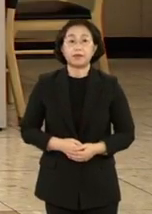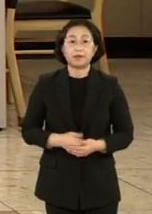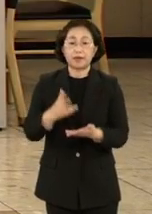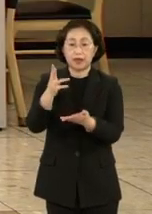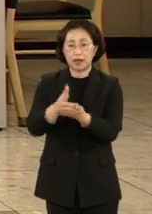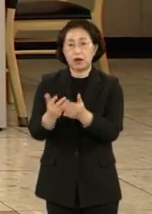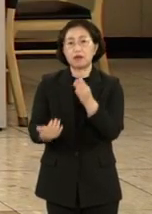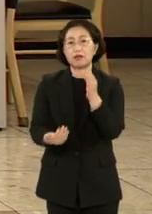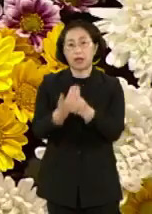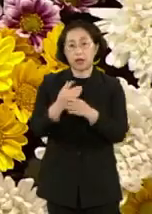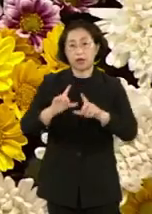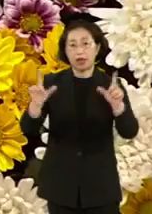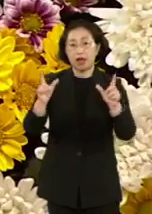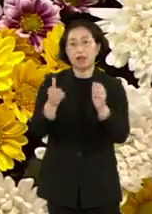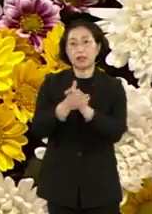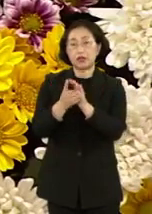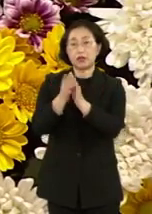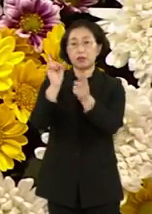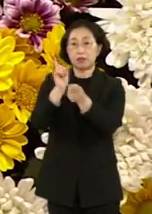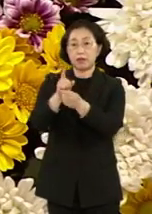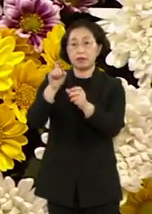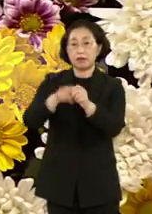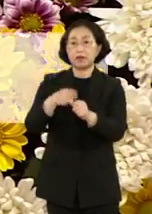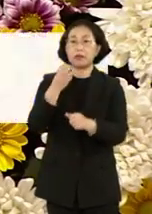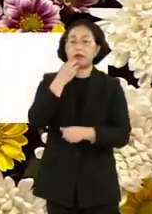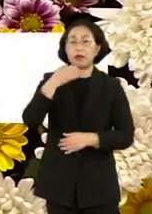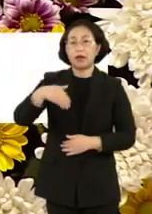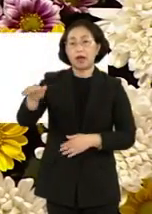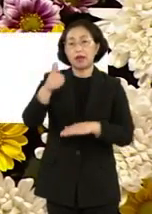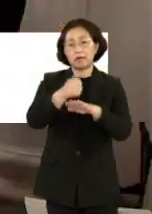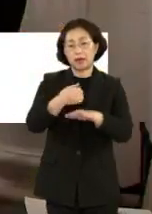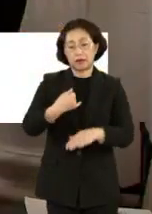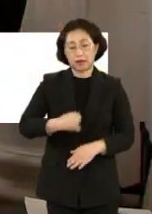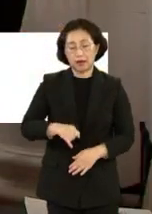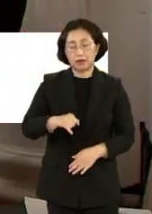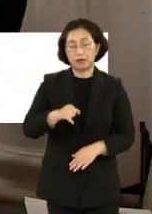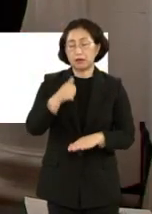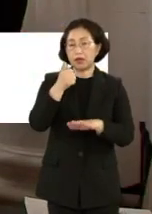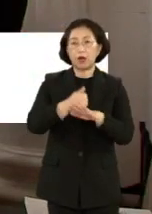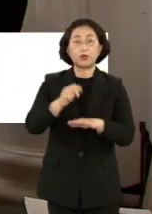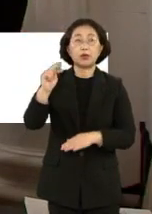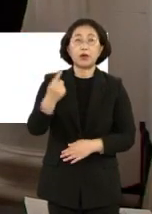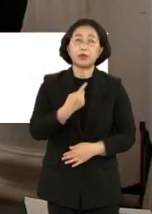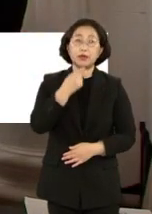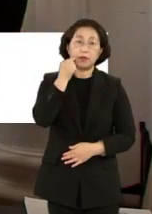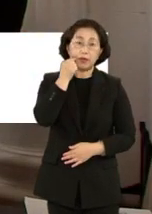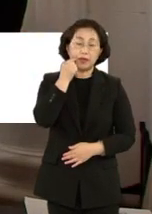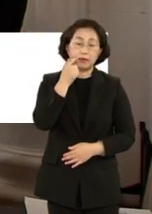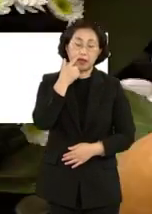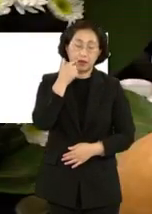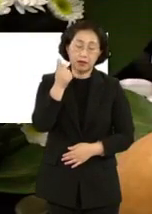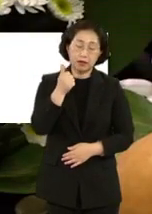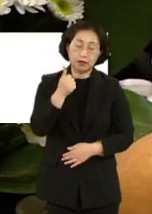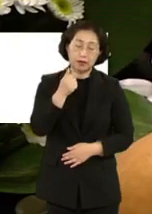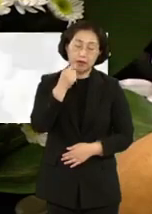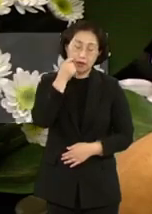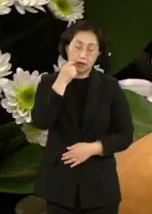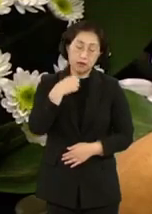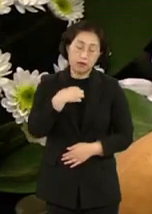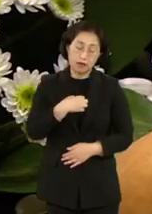이태원 참사 사고 당일 친구를 보러 가겠다며 서울로 간 막내딸은 결국 돌아오지 못했습니다. 아버지는 황망함을